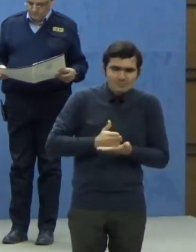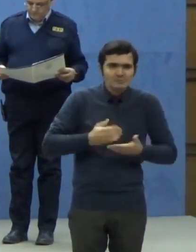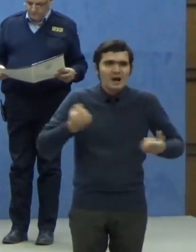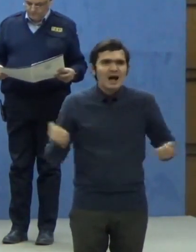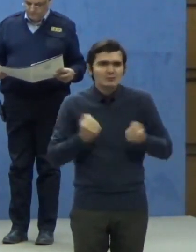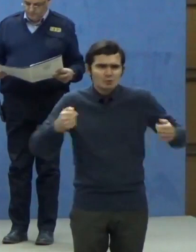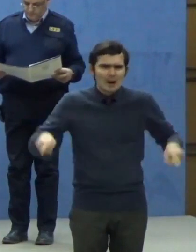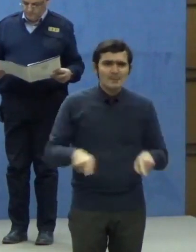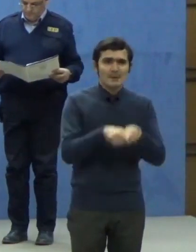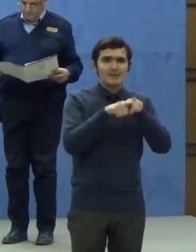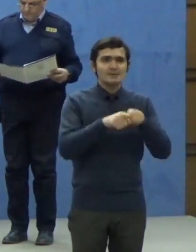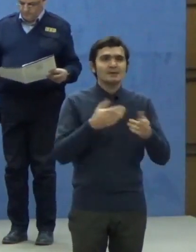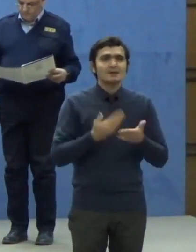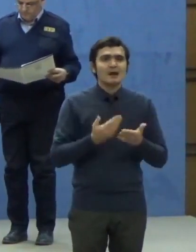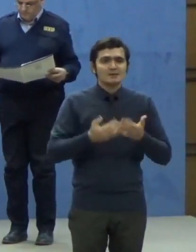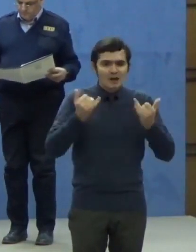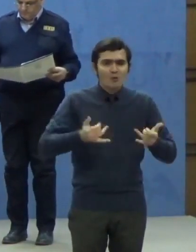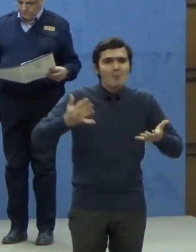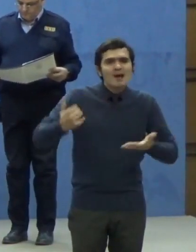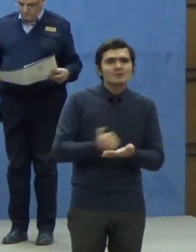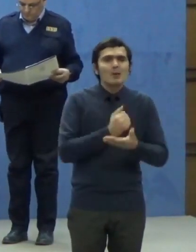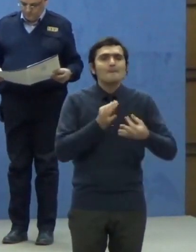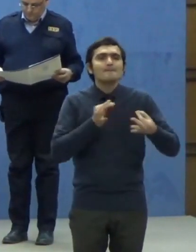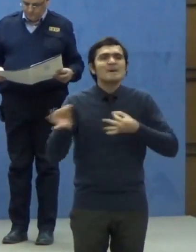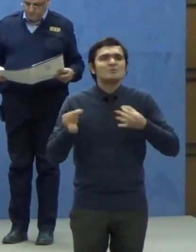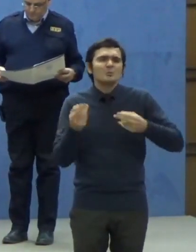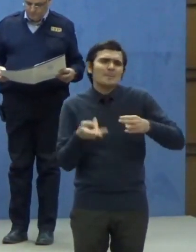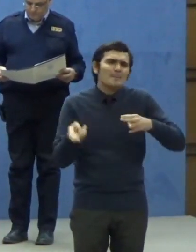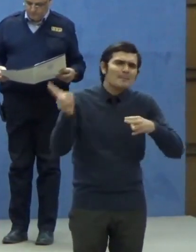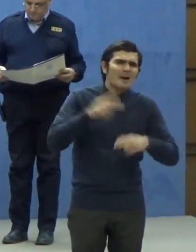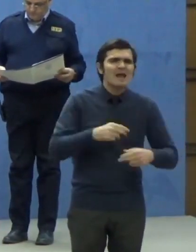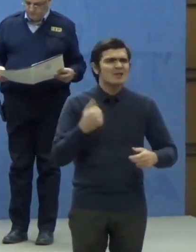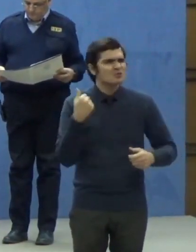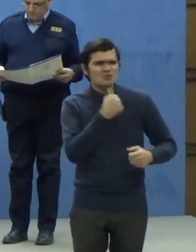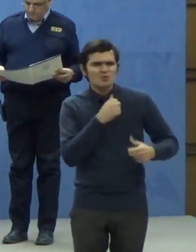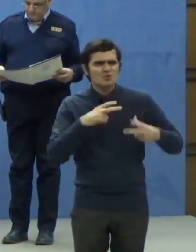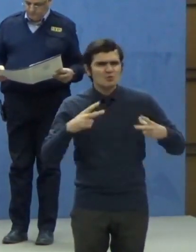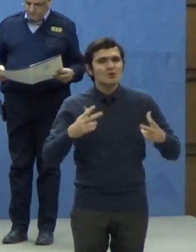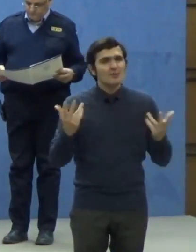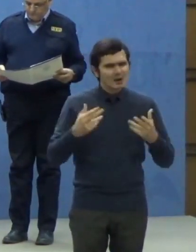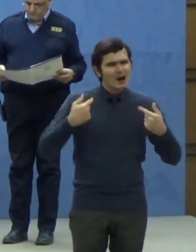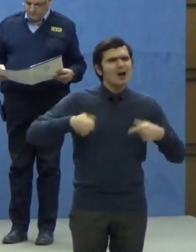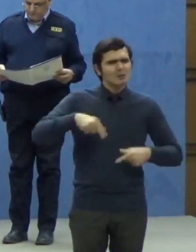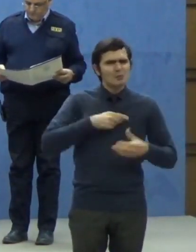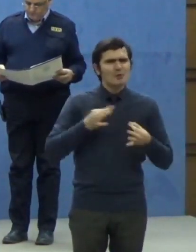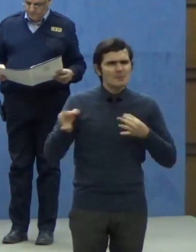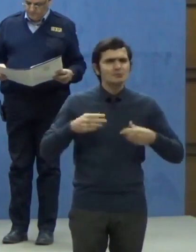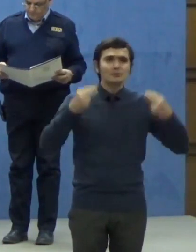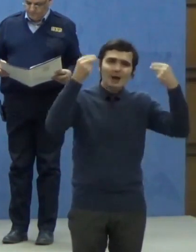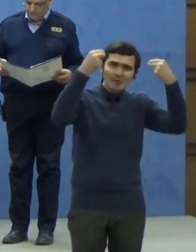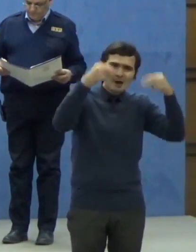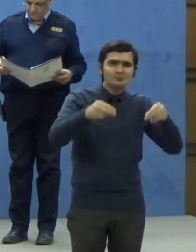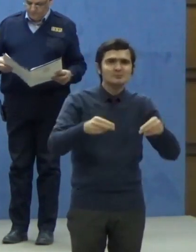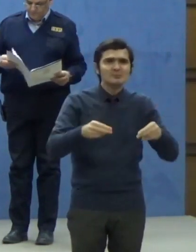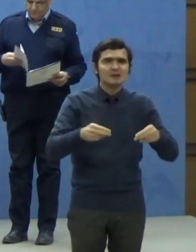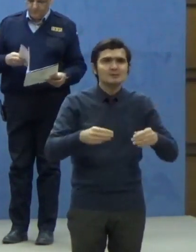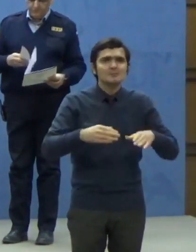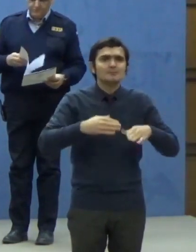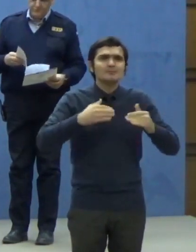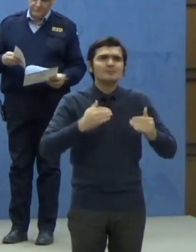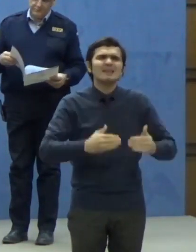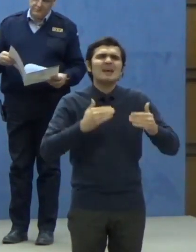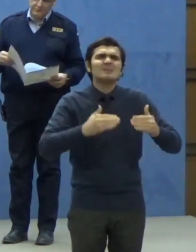măsuri mai dure, măsuri pe care le-am anunțat deja gradual în primele două ordonanțe militare.